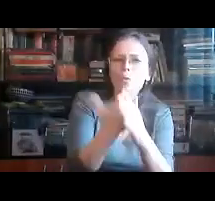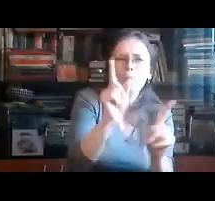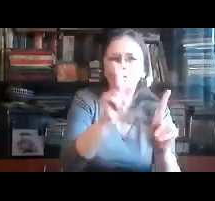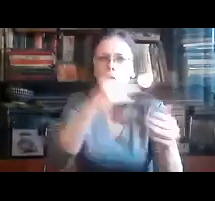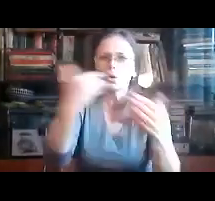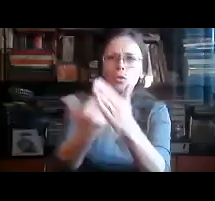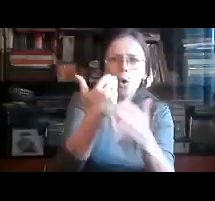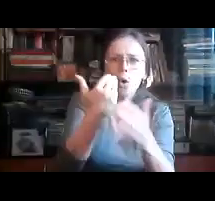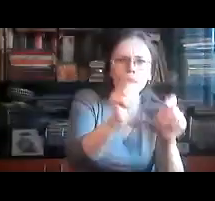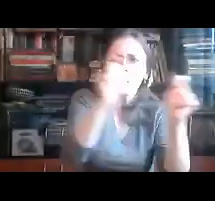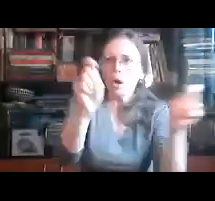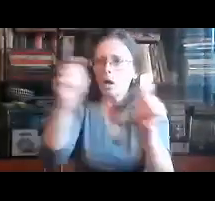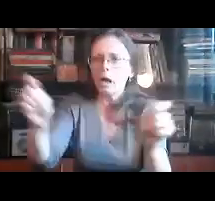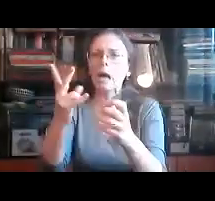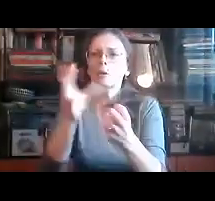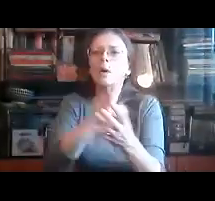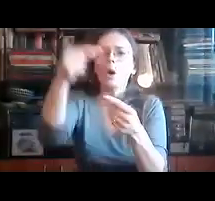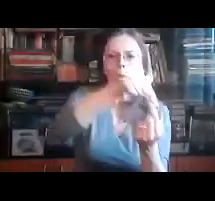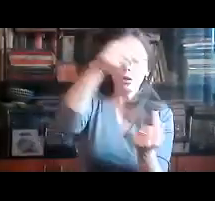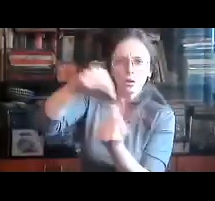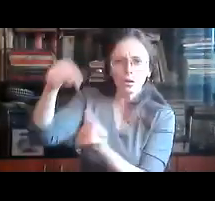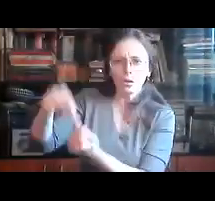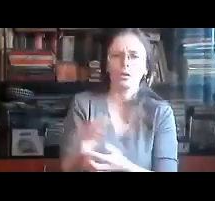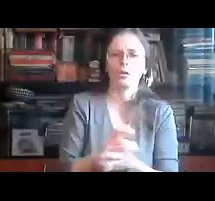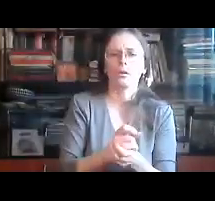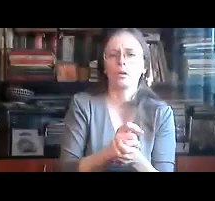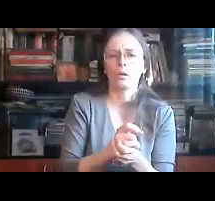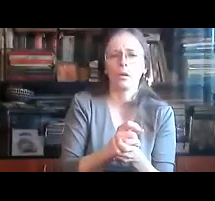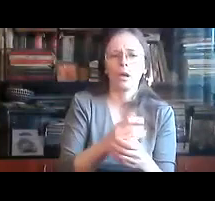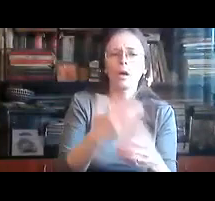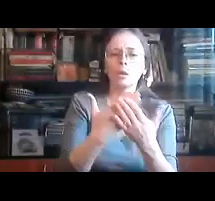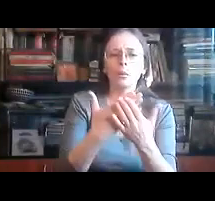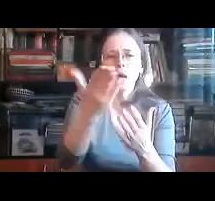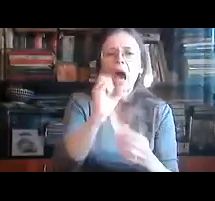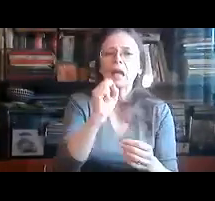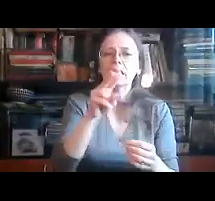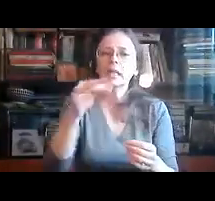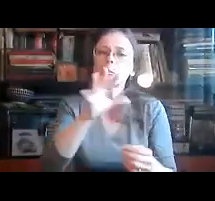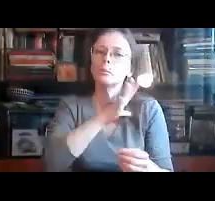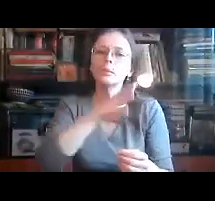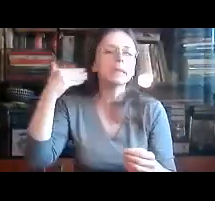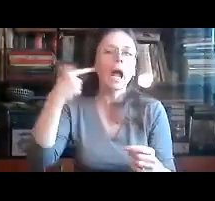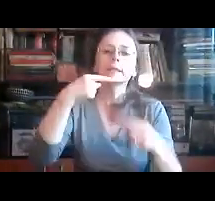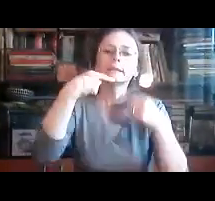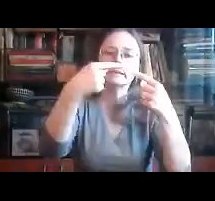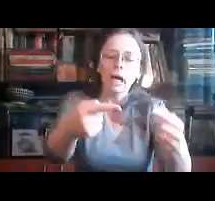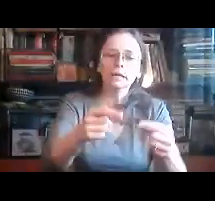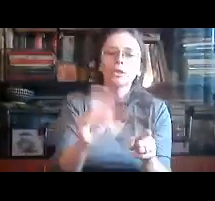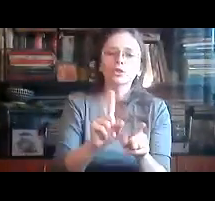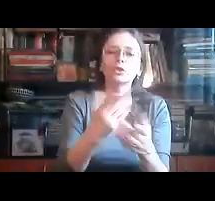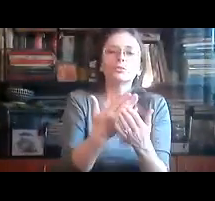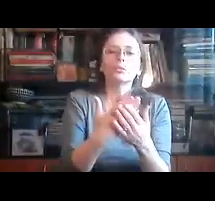вот Андрей уже сказал, что стало понятно, нужно спектакли больше записывать, да, чтобы у людей действительно был